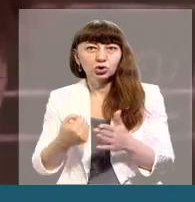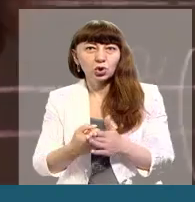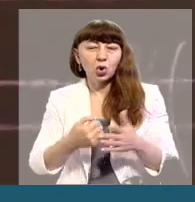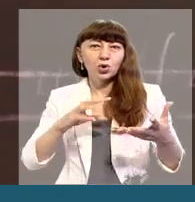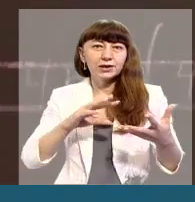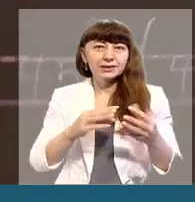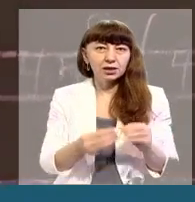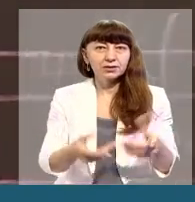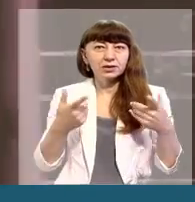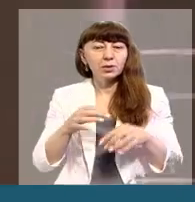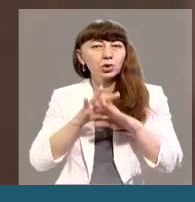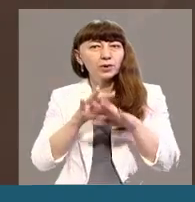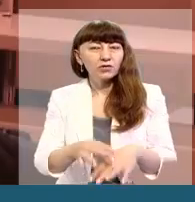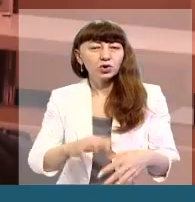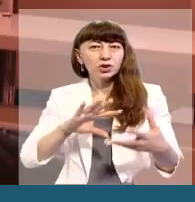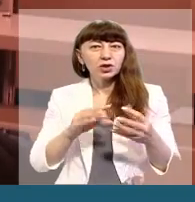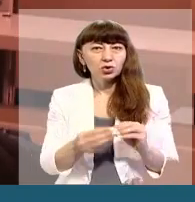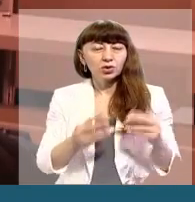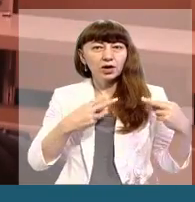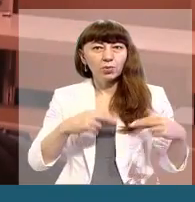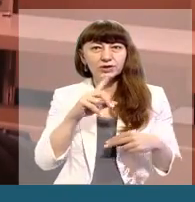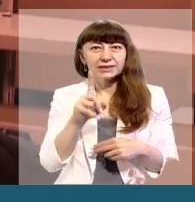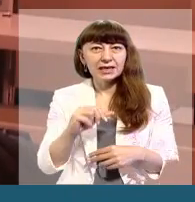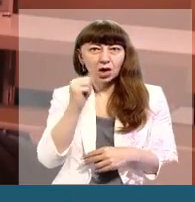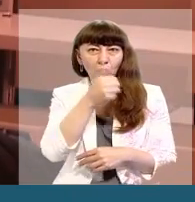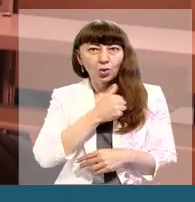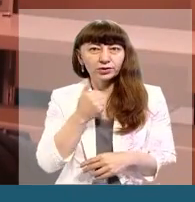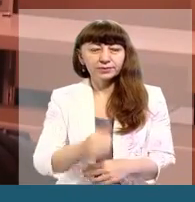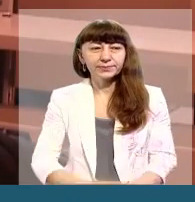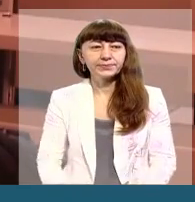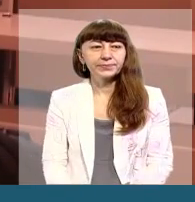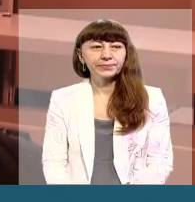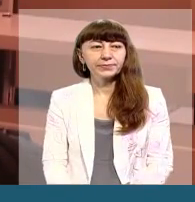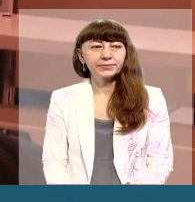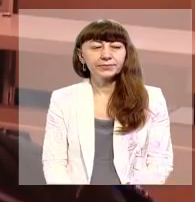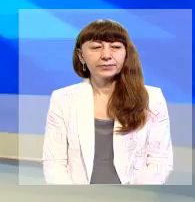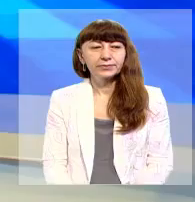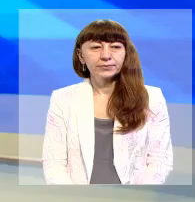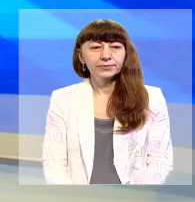котором будут подведены итоги работы за год. Амирлан Байганыс, Диар Ахметшин, телеканал «Костанай».